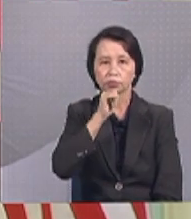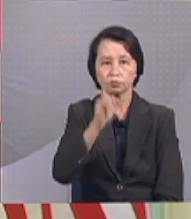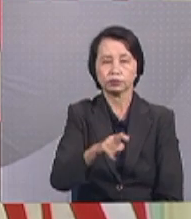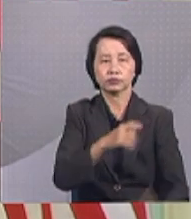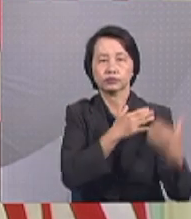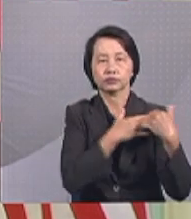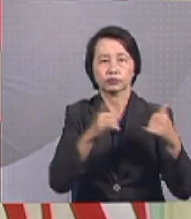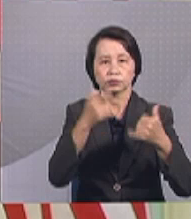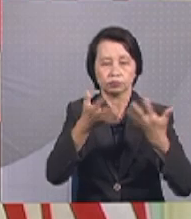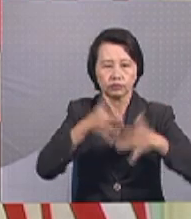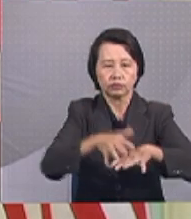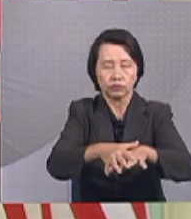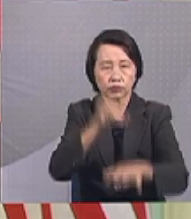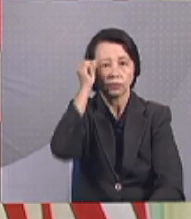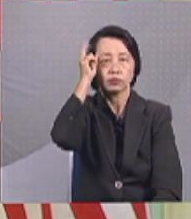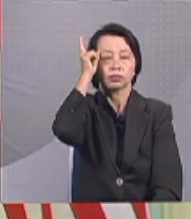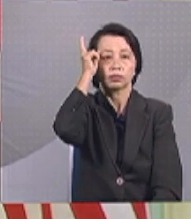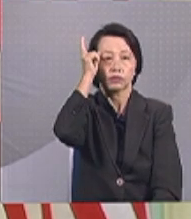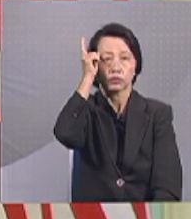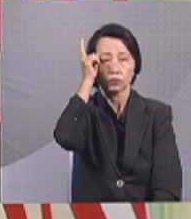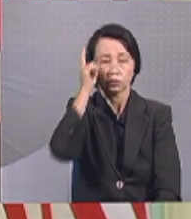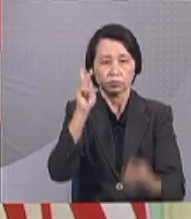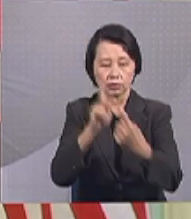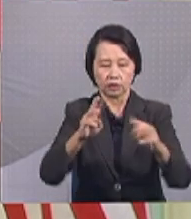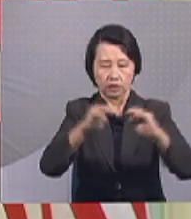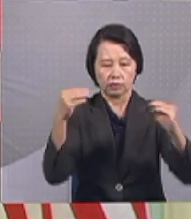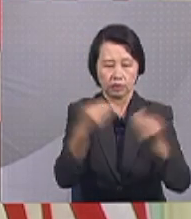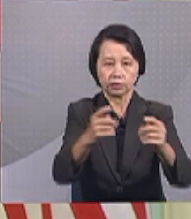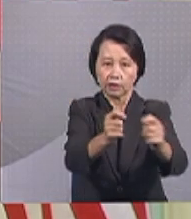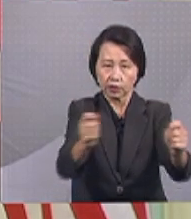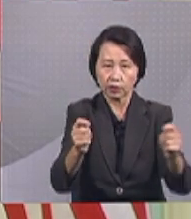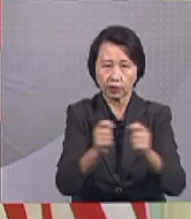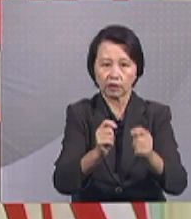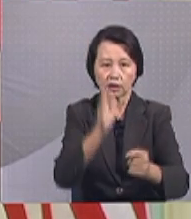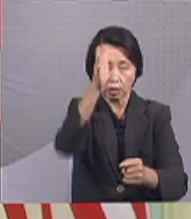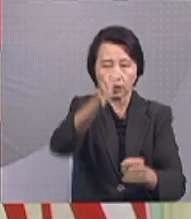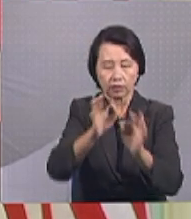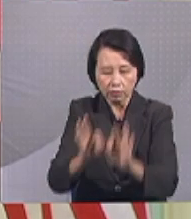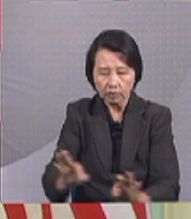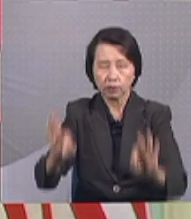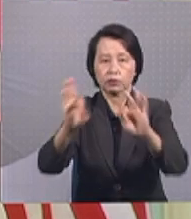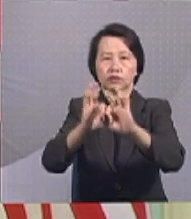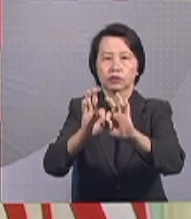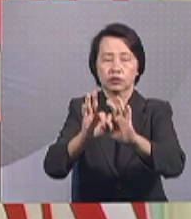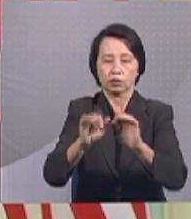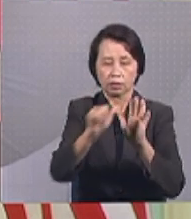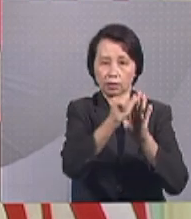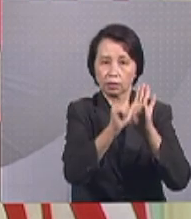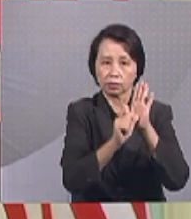peranan untuk memupuk kesedaran kepada masyarakat setempat akan kepentingan